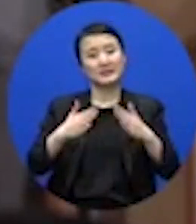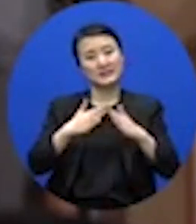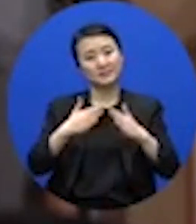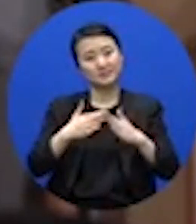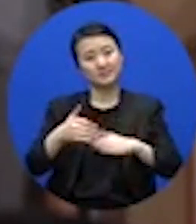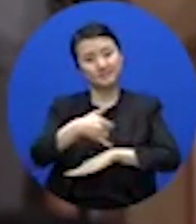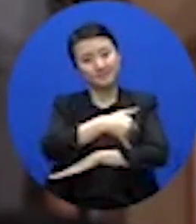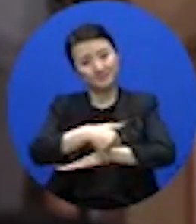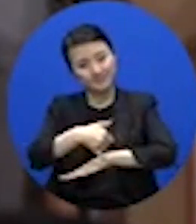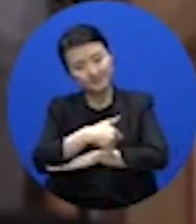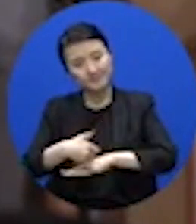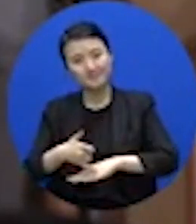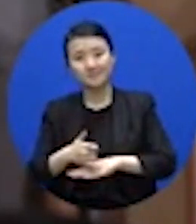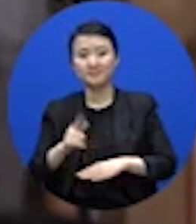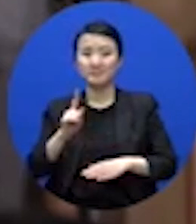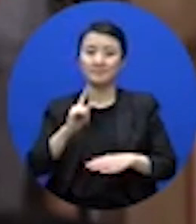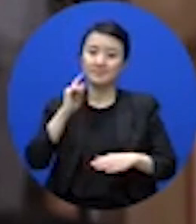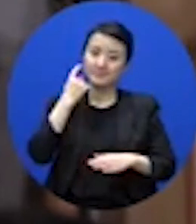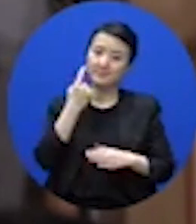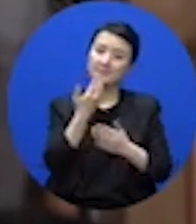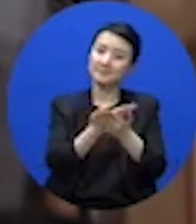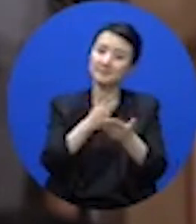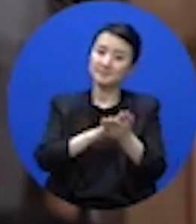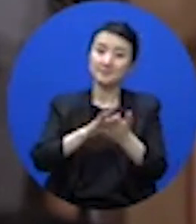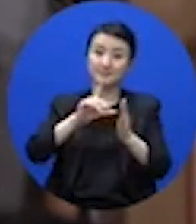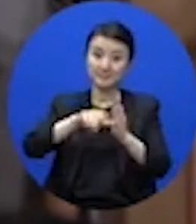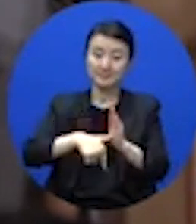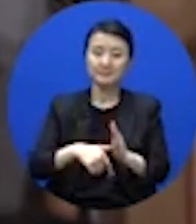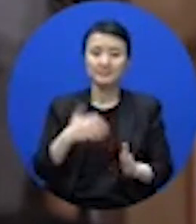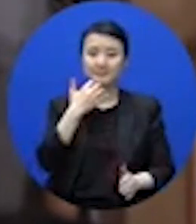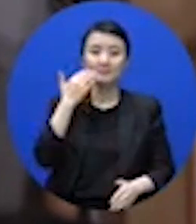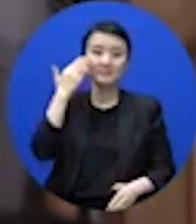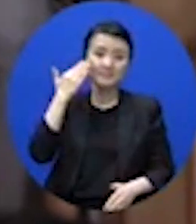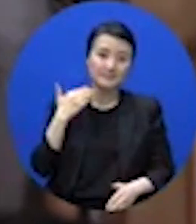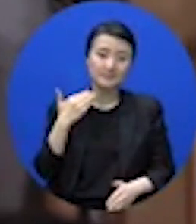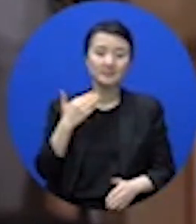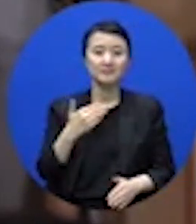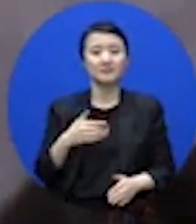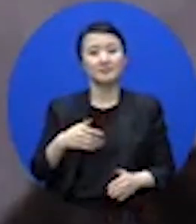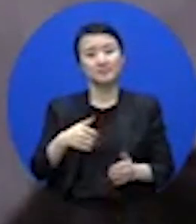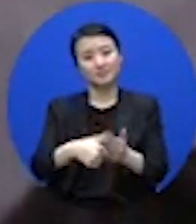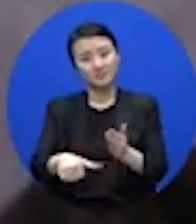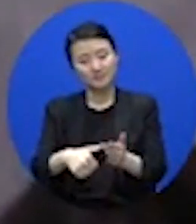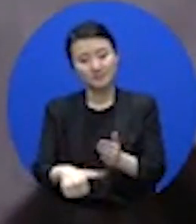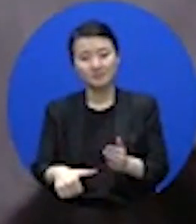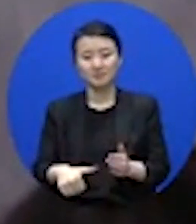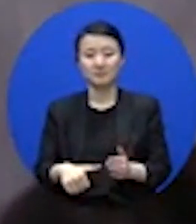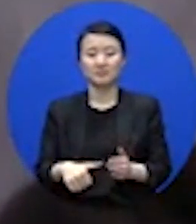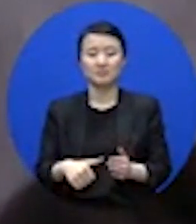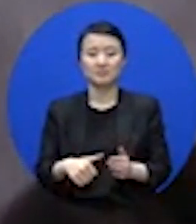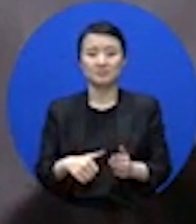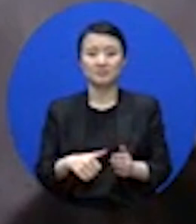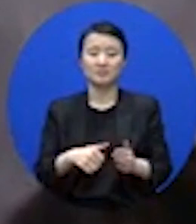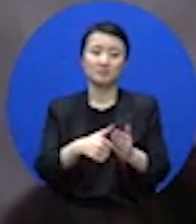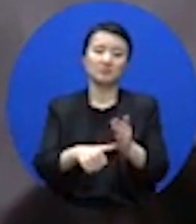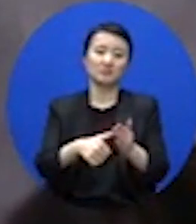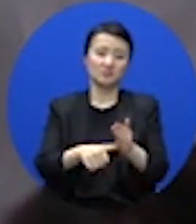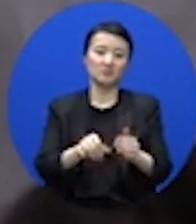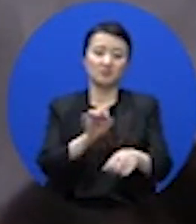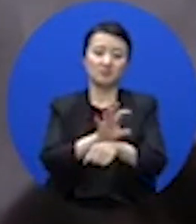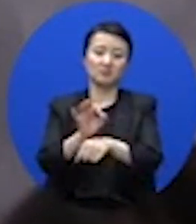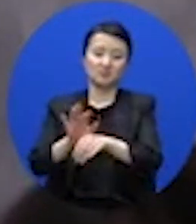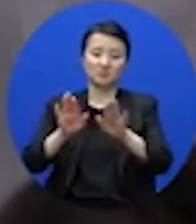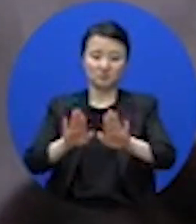주로 파란색을 많이 집안의 벽지라든지 소품이라든지 이렇게 많이 둡니다. 그래서